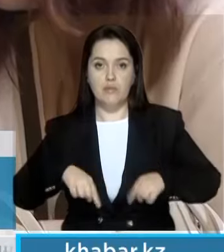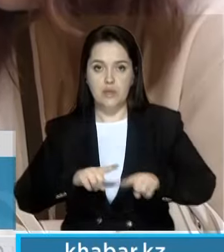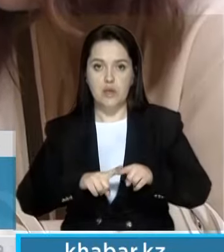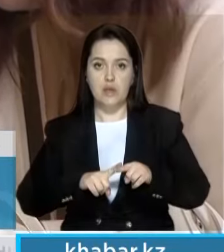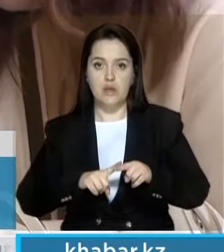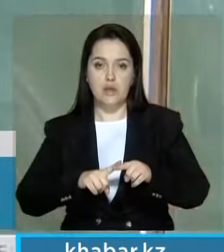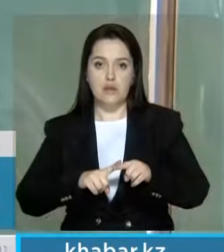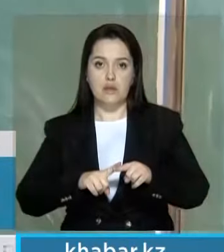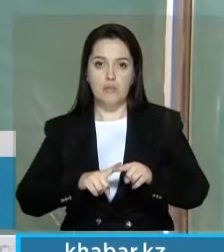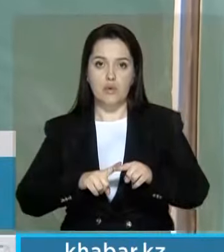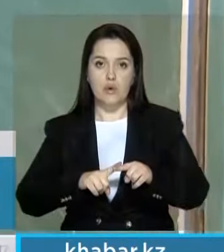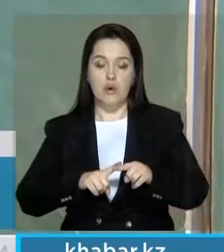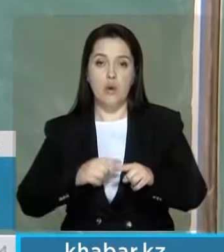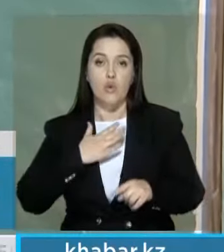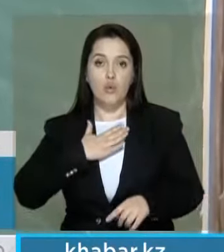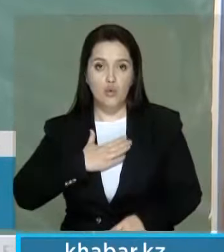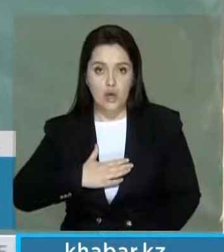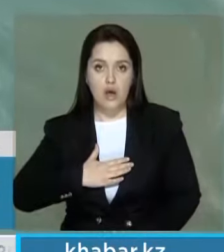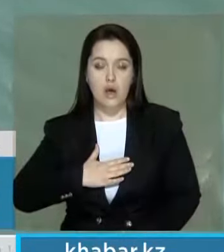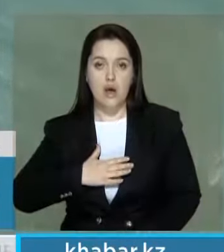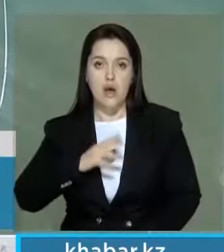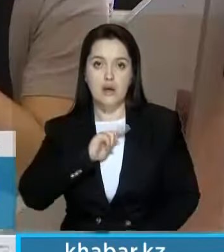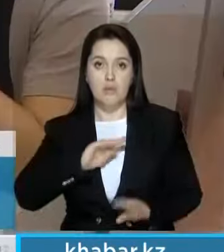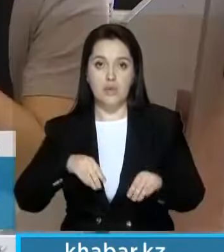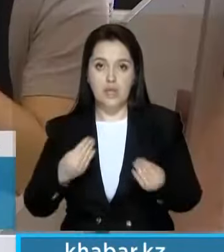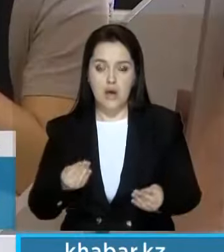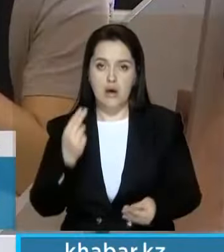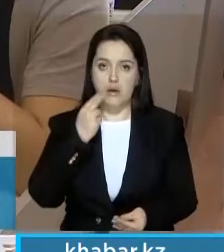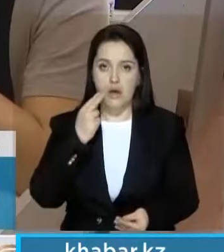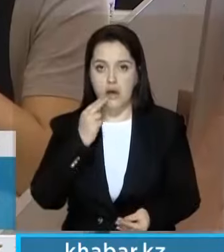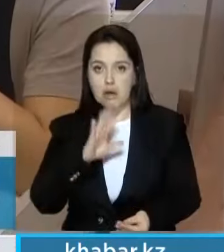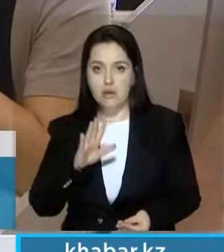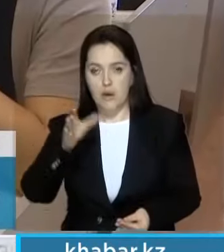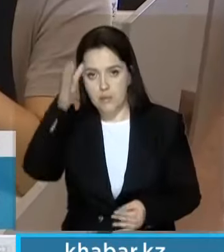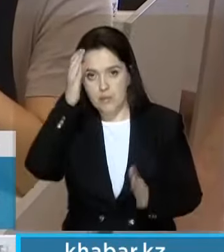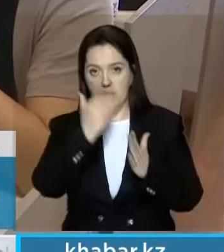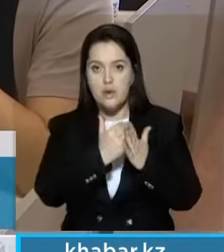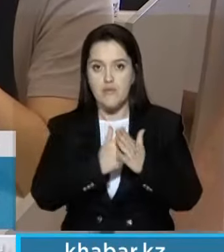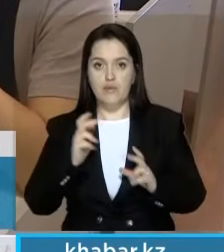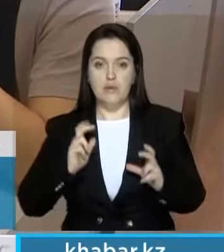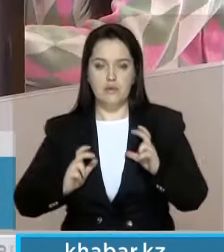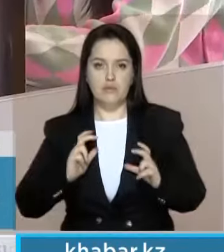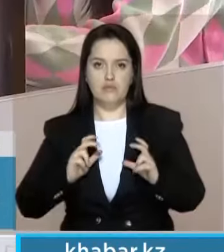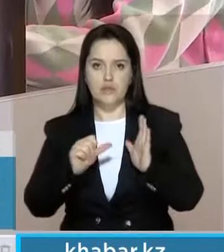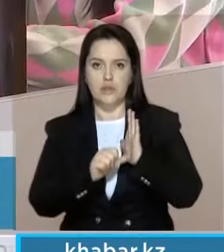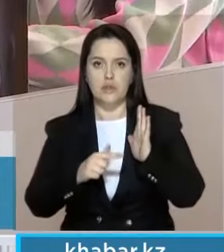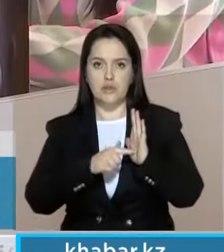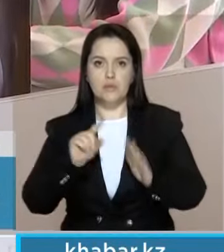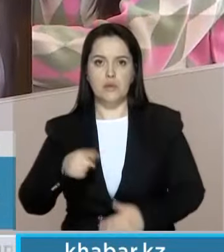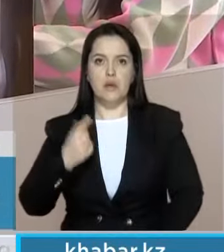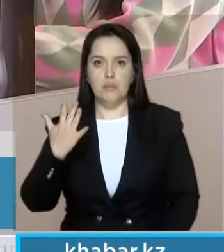ведомства вместе с тем удовлетворённость работодателей качеством и актуальностью образовательных программ ВУЗов составила